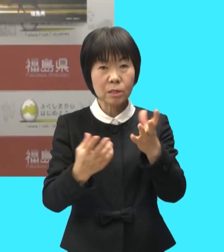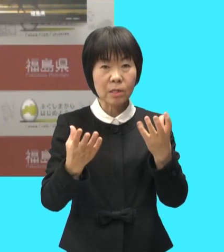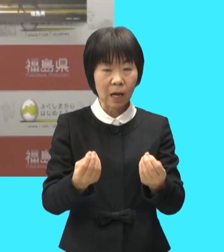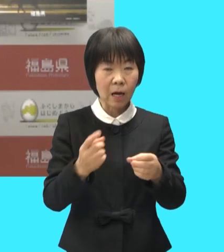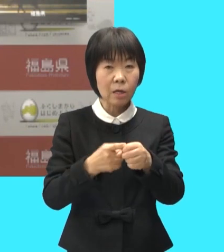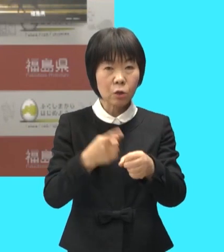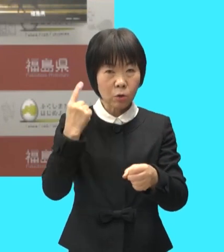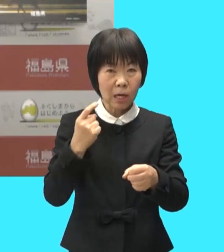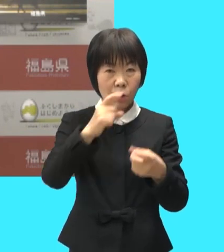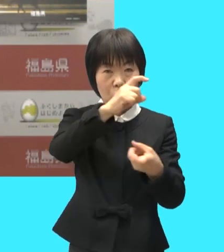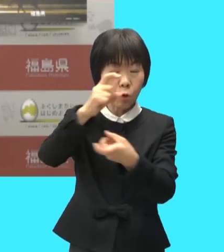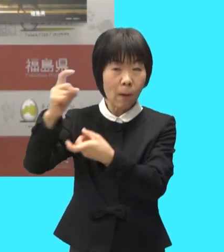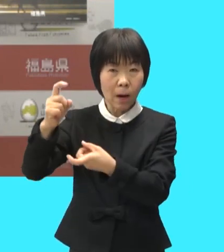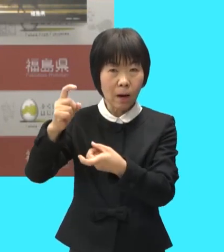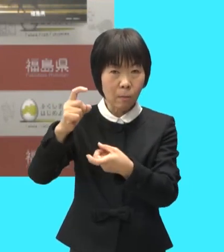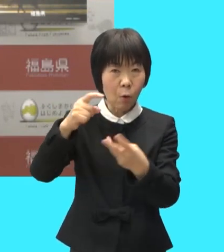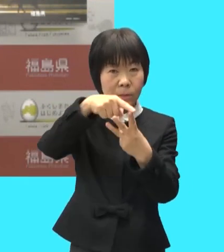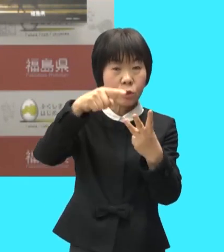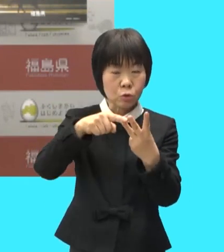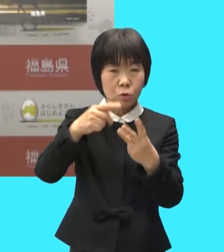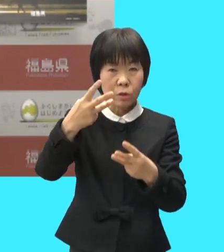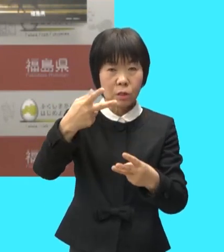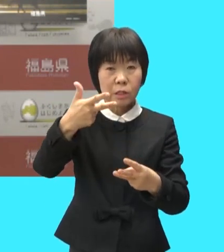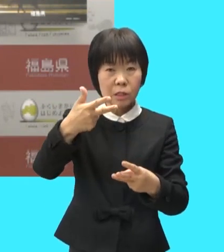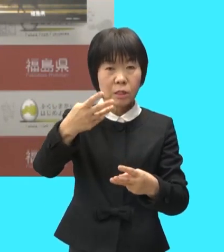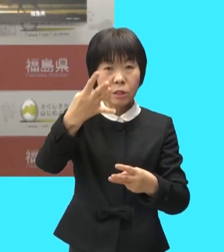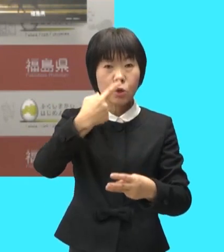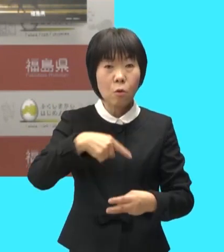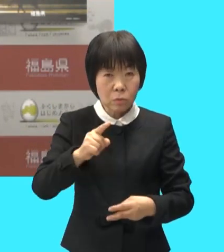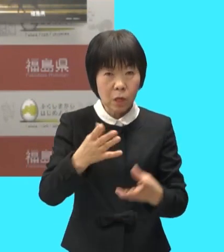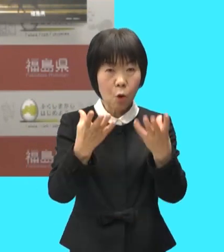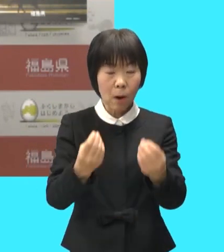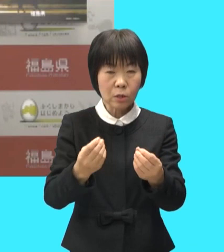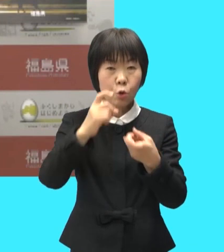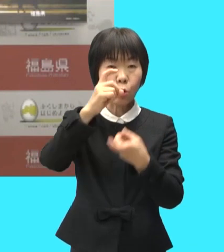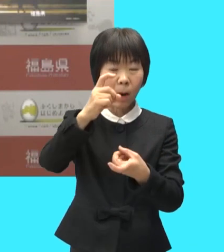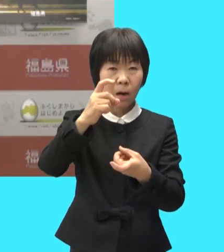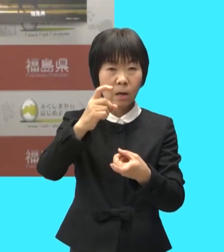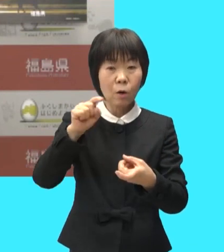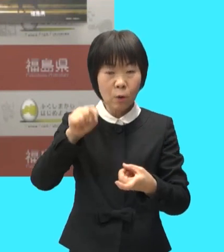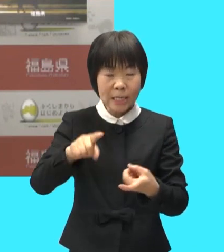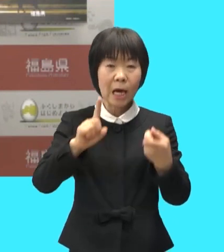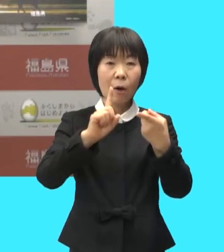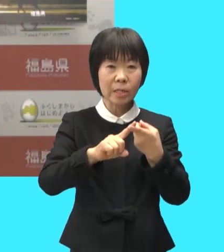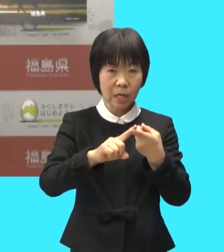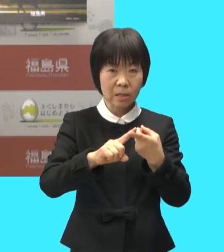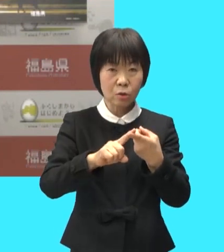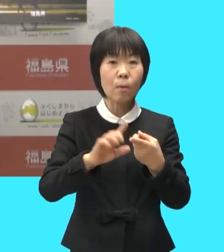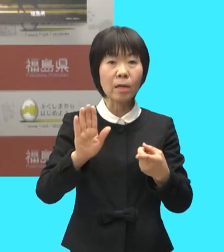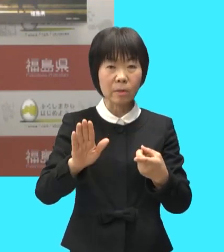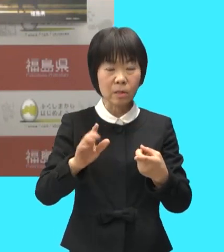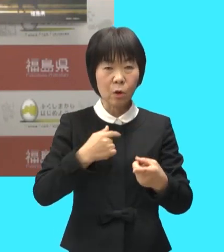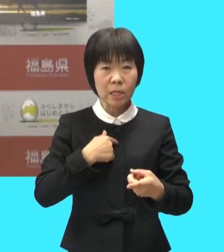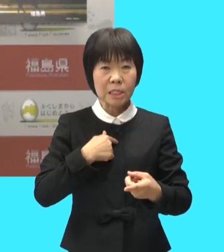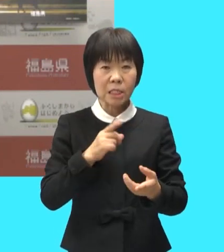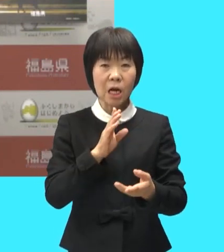年の言葉も全部3つともですね、ションで終わる言葉ですので、それにかけたというところもございますが、やはり私